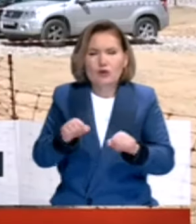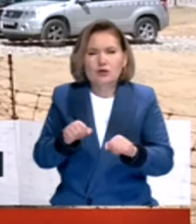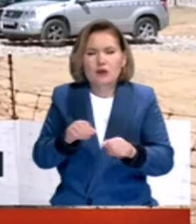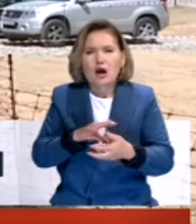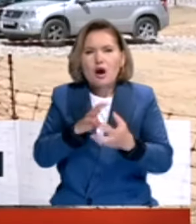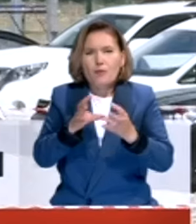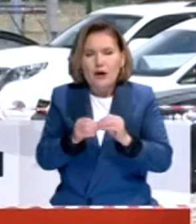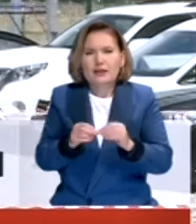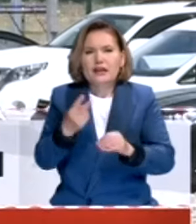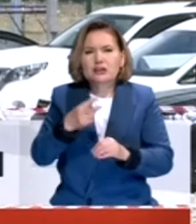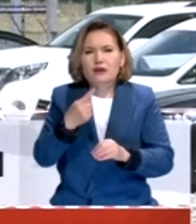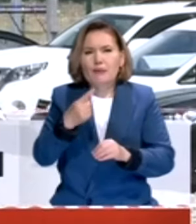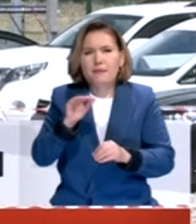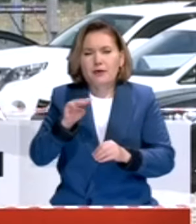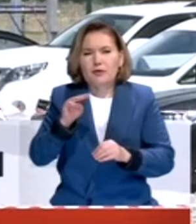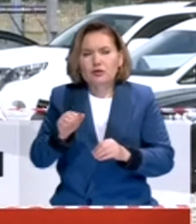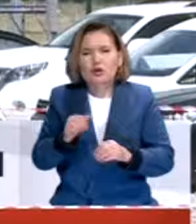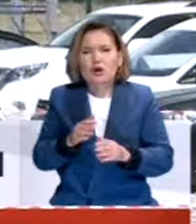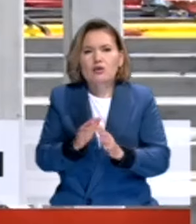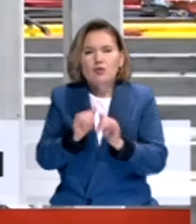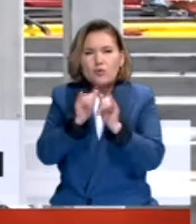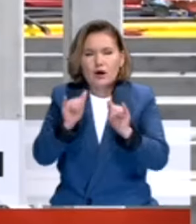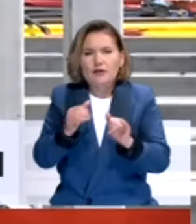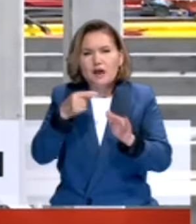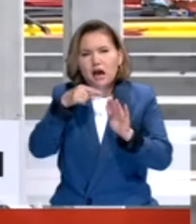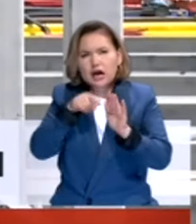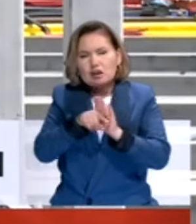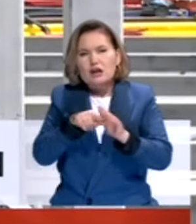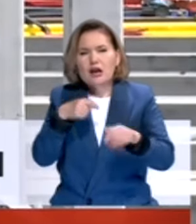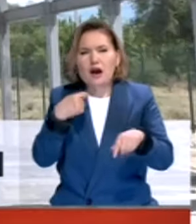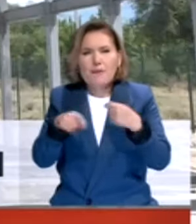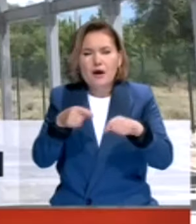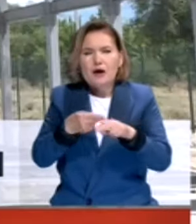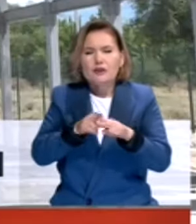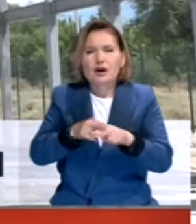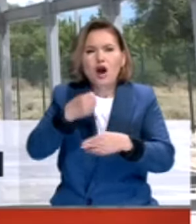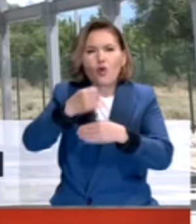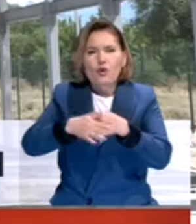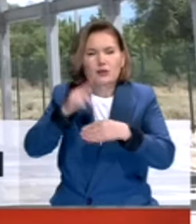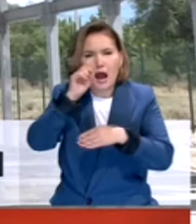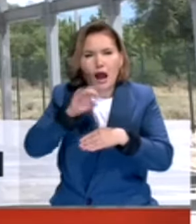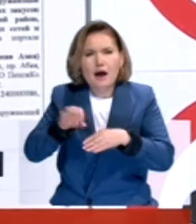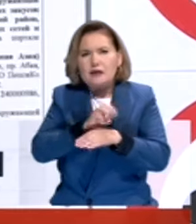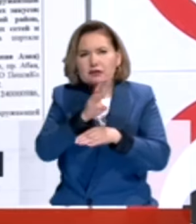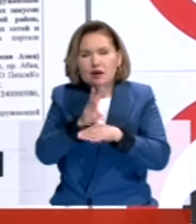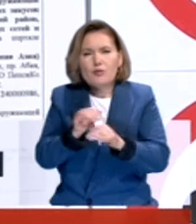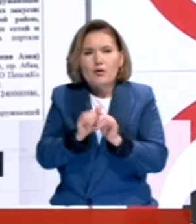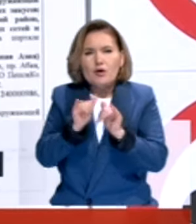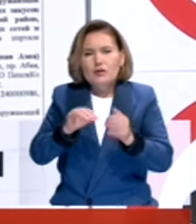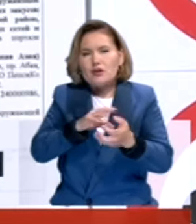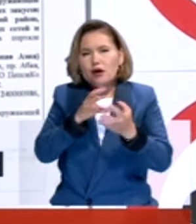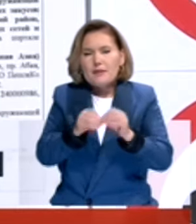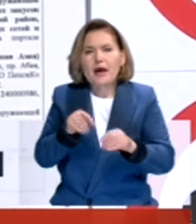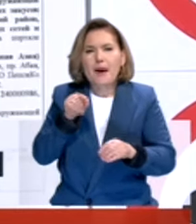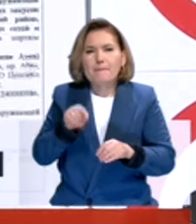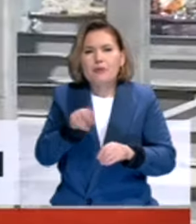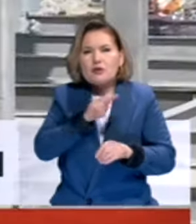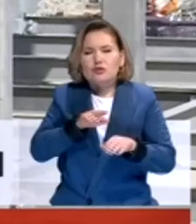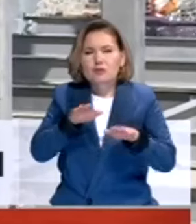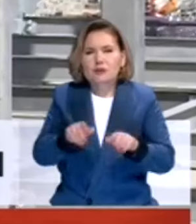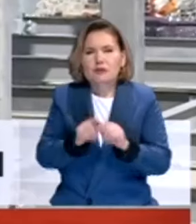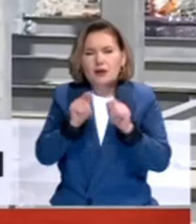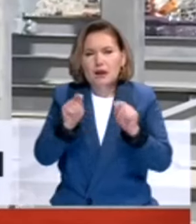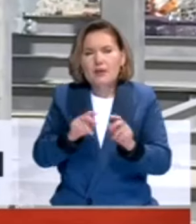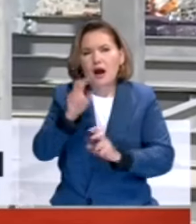өнім көлемі 21 мың тоннаға дейін ұлғайтылып, ішкі нарықты сондай-ақ Орталық Азия елдерін қамтиды. Құрылыс кезеңіне 1000-нан астам адам